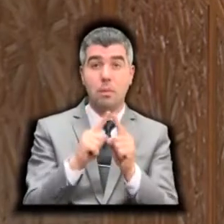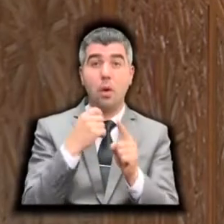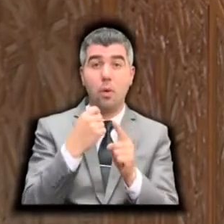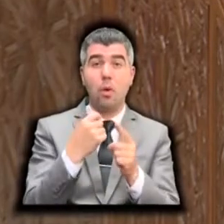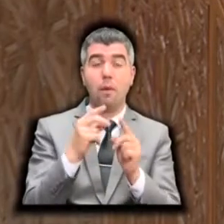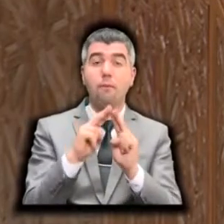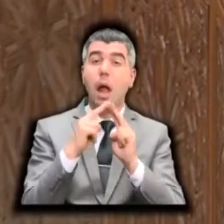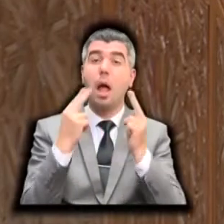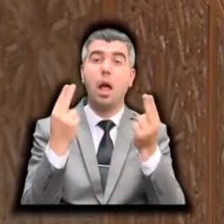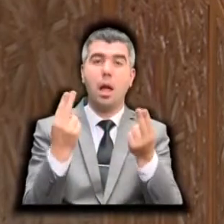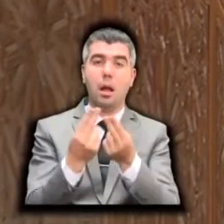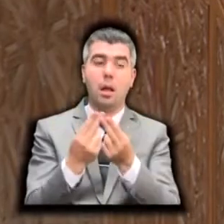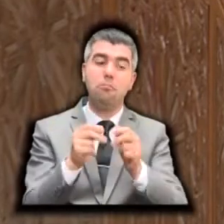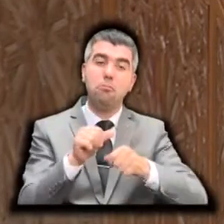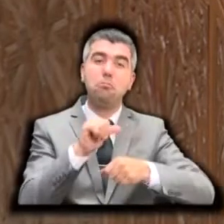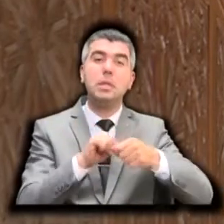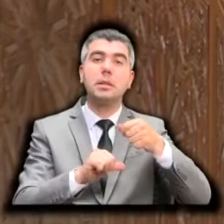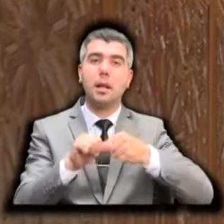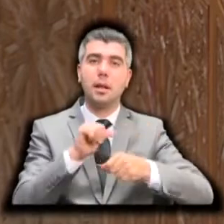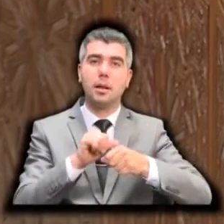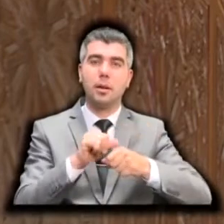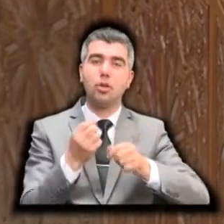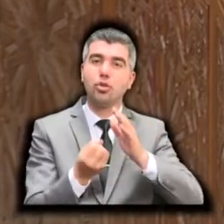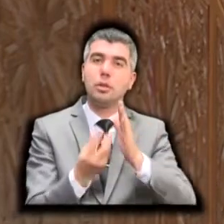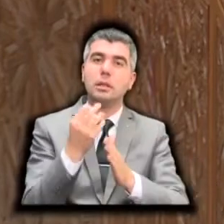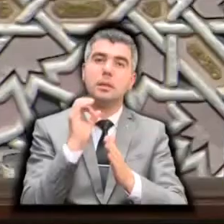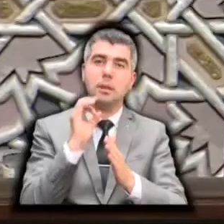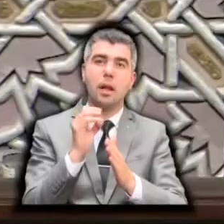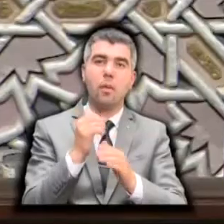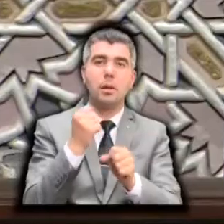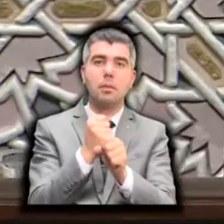وصل انه يستثمرها وتولي واحد الورش. شكرا السيده الوزيره.